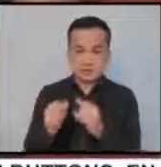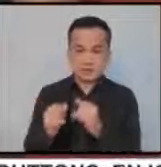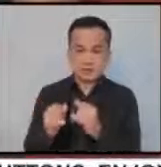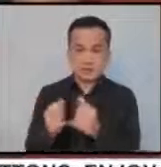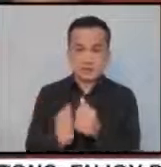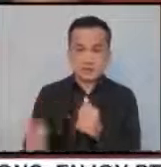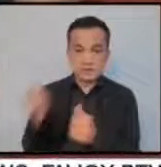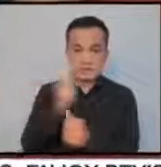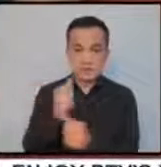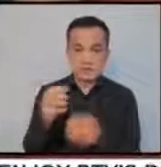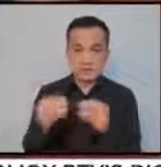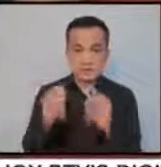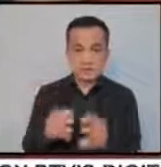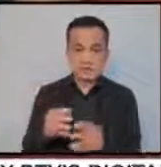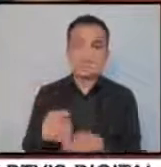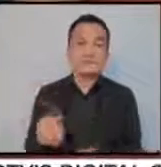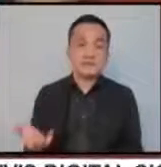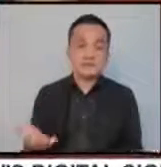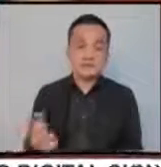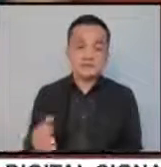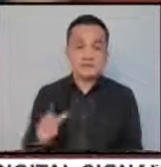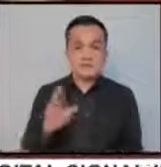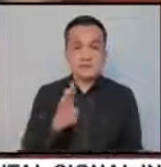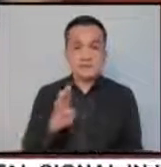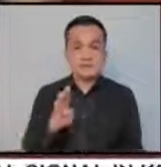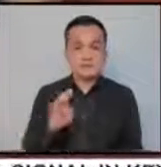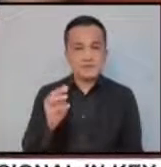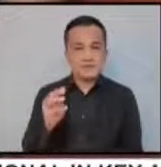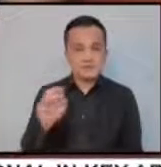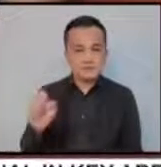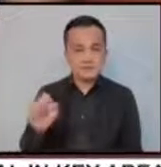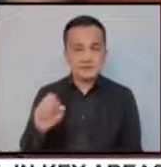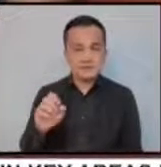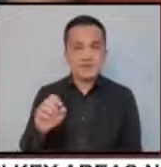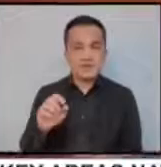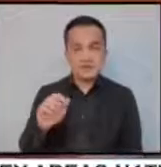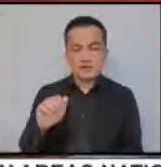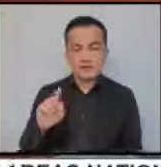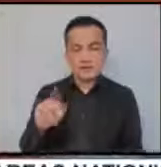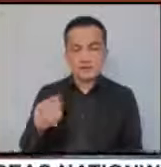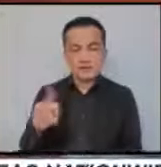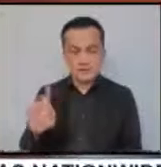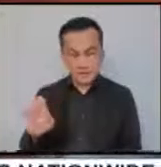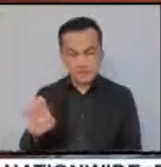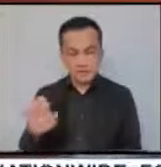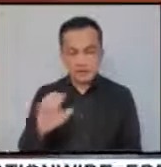Singers, si Binibining Odette Galura. Welcome po sa Rise and Shine Pilipinas, Ma'am Odette.